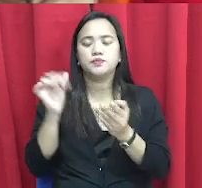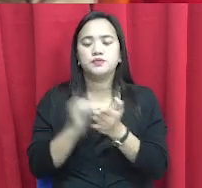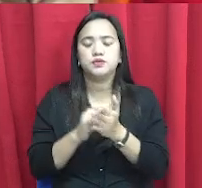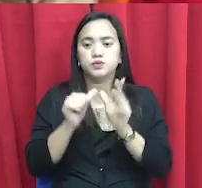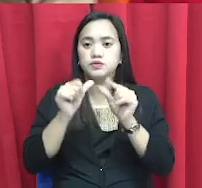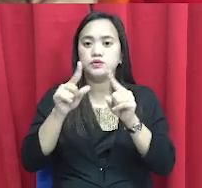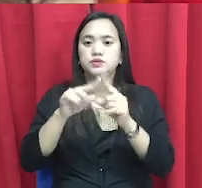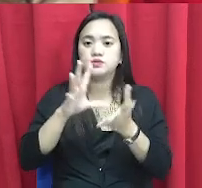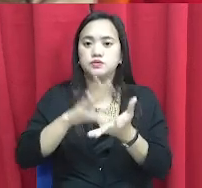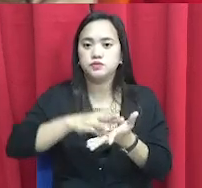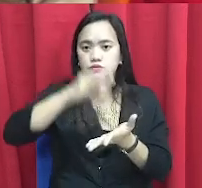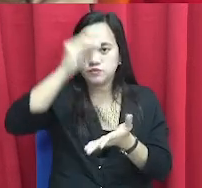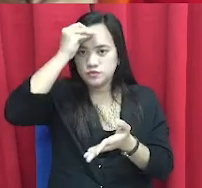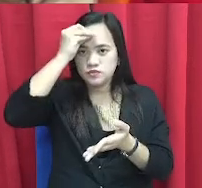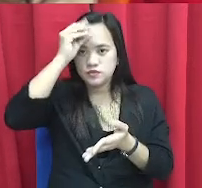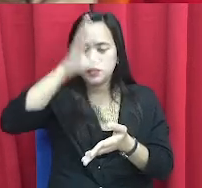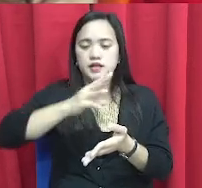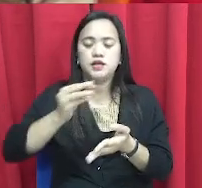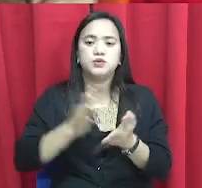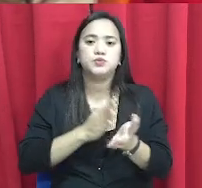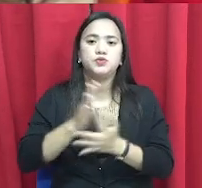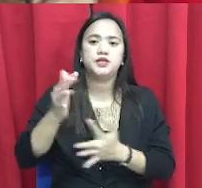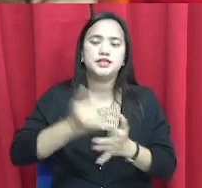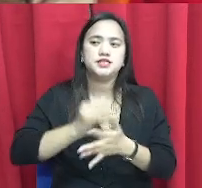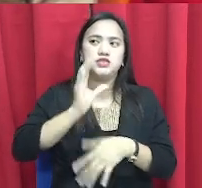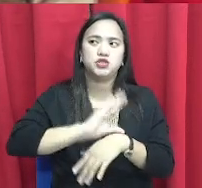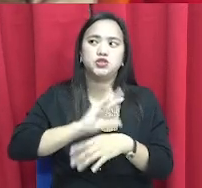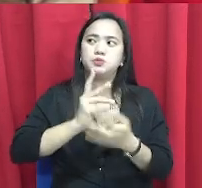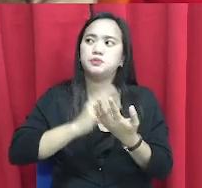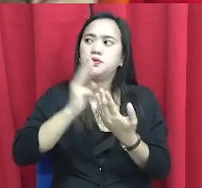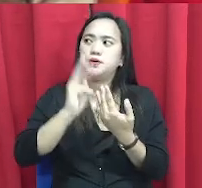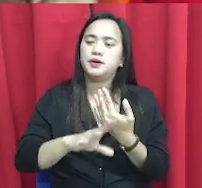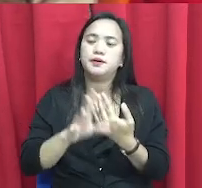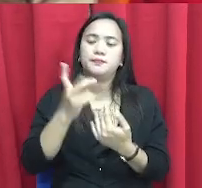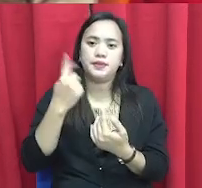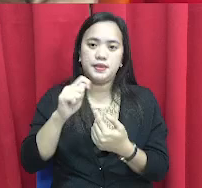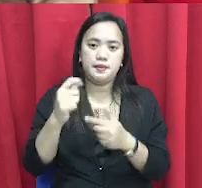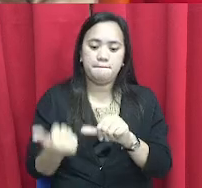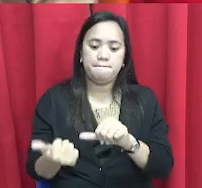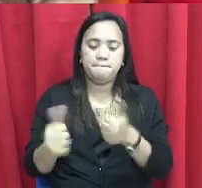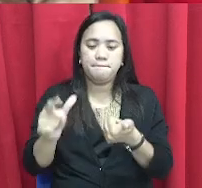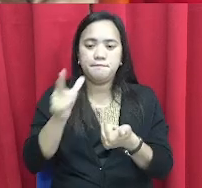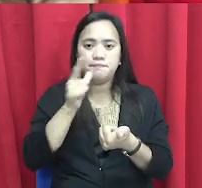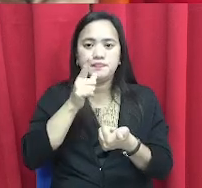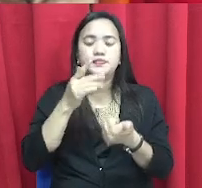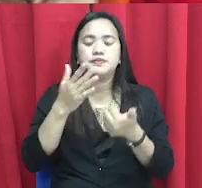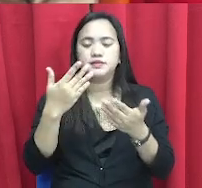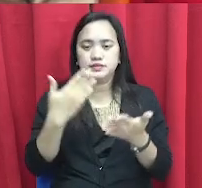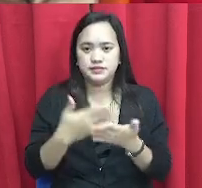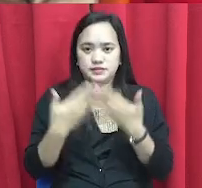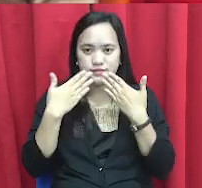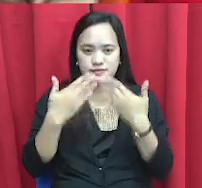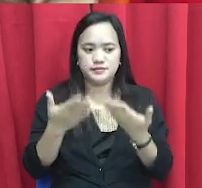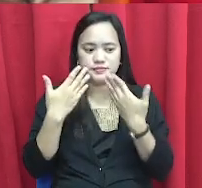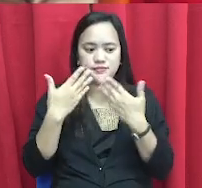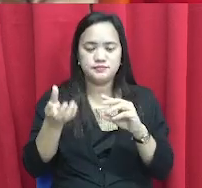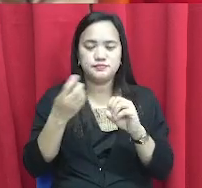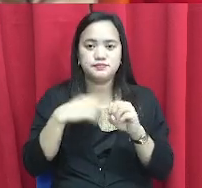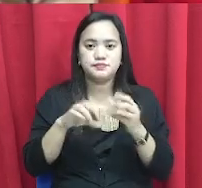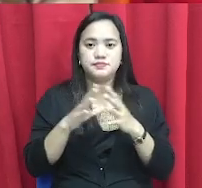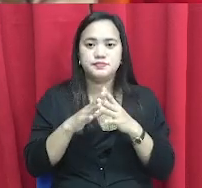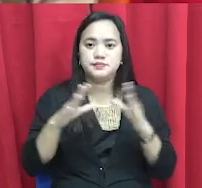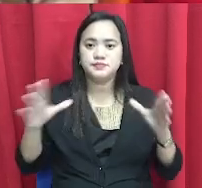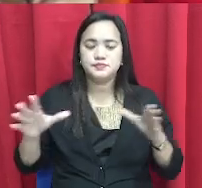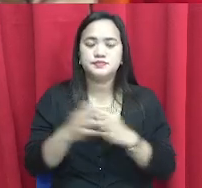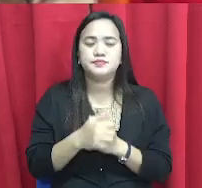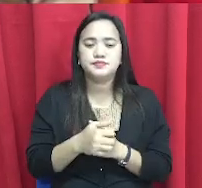ah mga kapatid at through this program mga kapatid the Baptist lunch kaya muli po Maraming maraming salamat po sa inyong lahat and